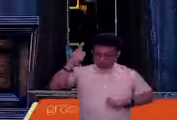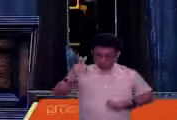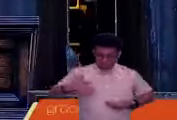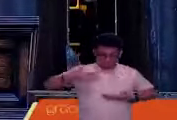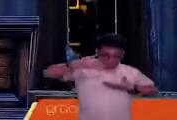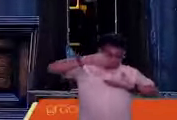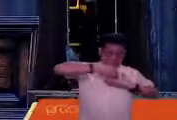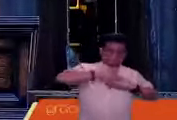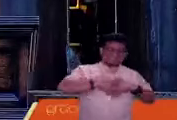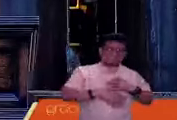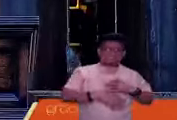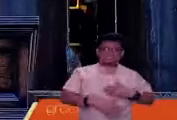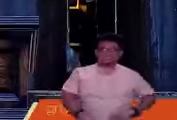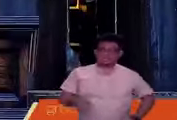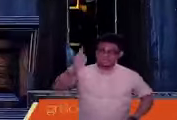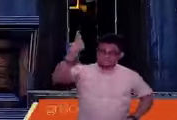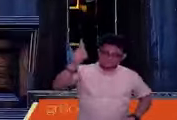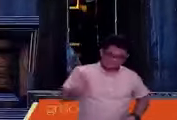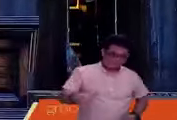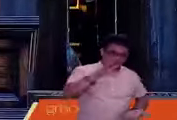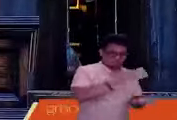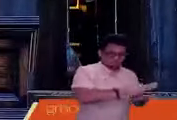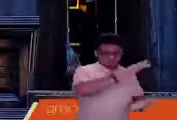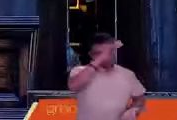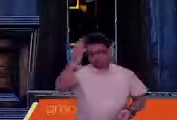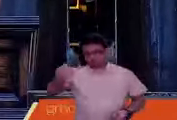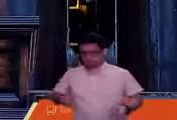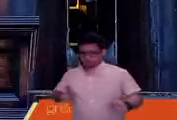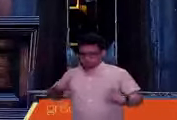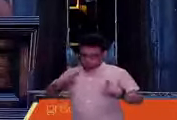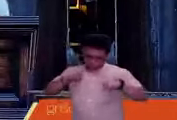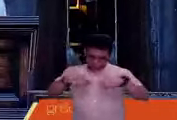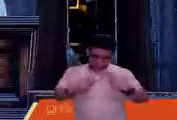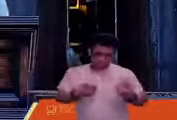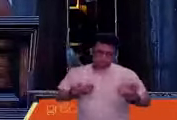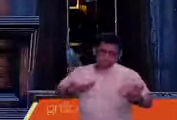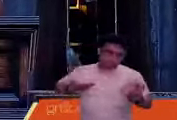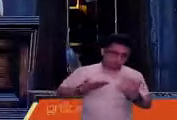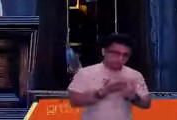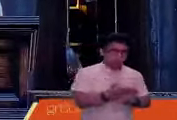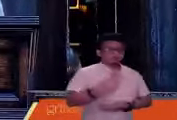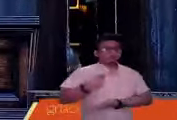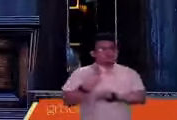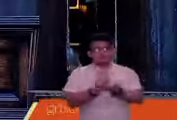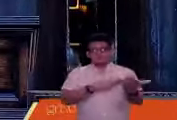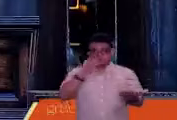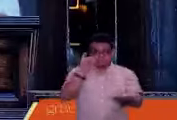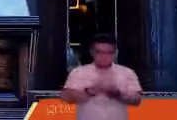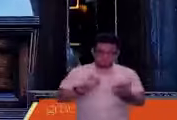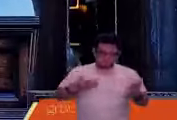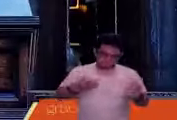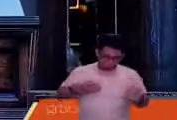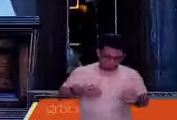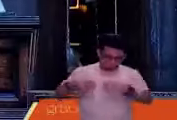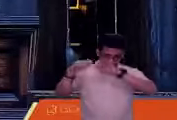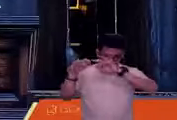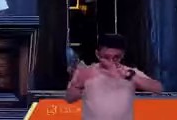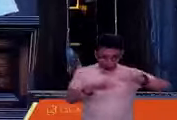mga kaigsoonan, it is His glory that will flow through us. And that flow will be the real